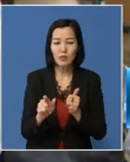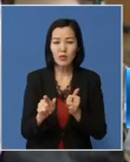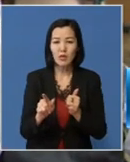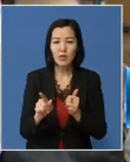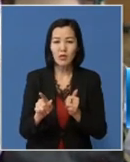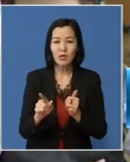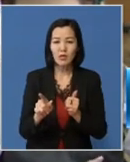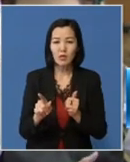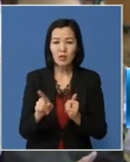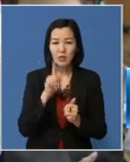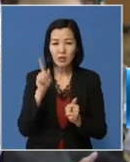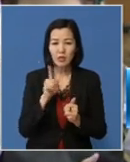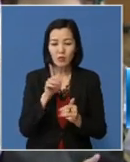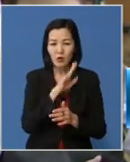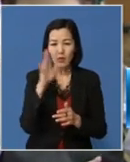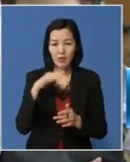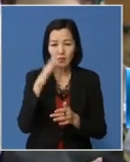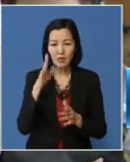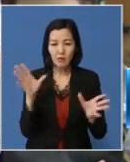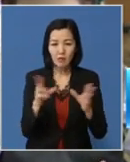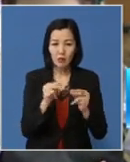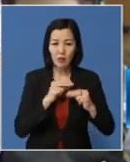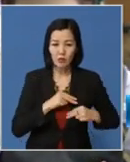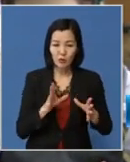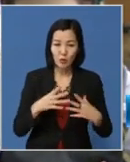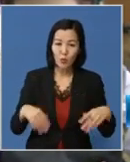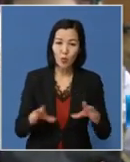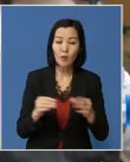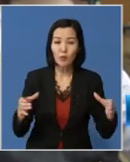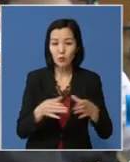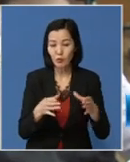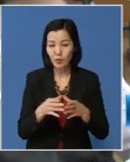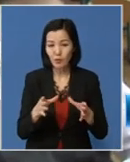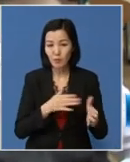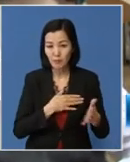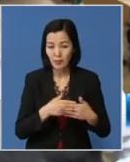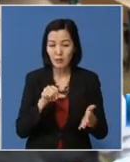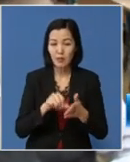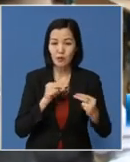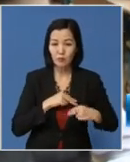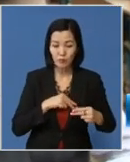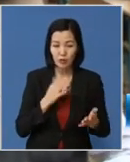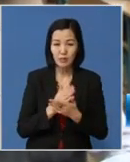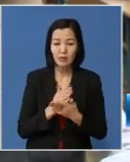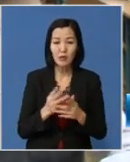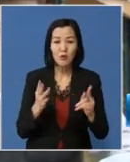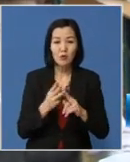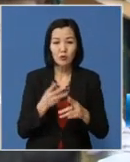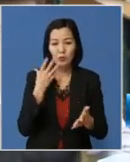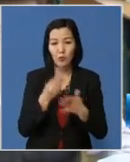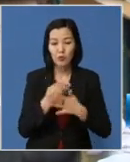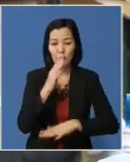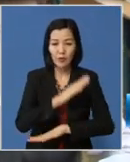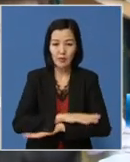Екінші, ата-аналармен жұмыс жасайсың. Қоғамдық ұйымдармен жұмыс жасайсың. Үшіншіден өз